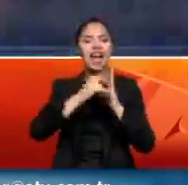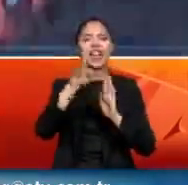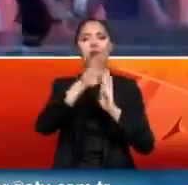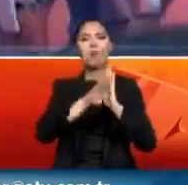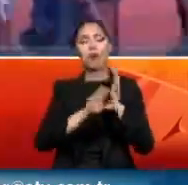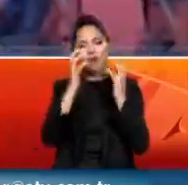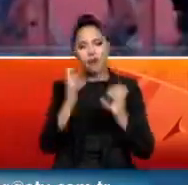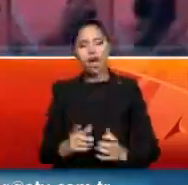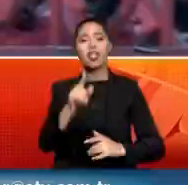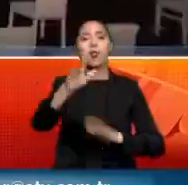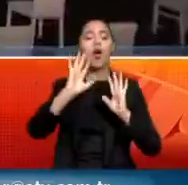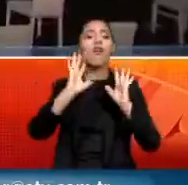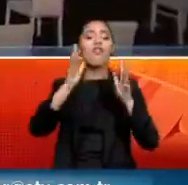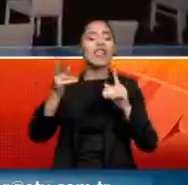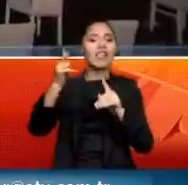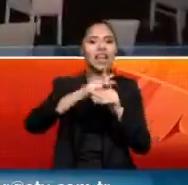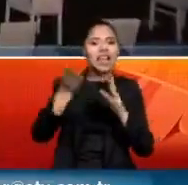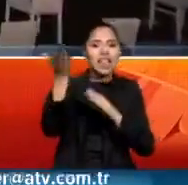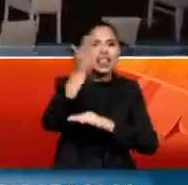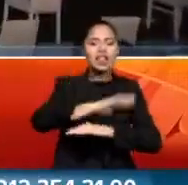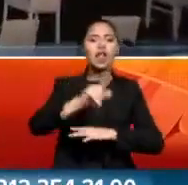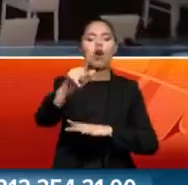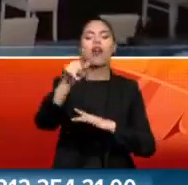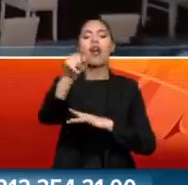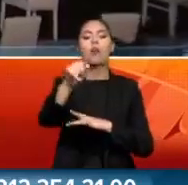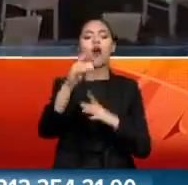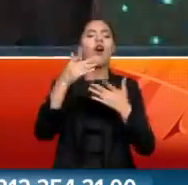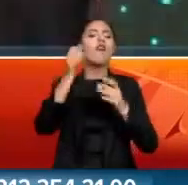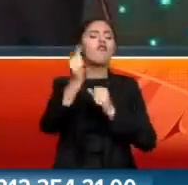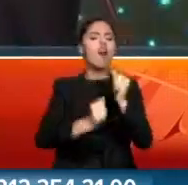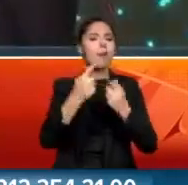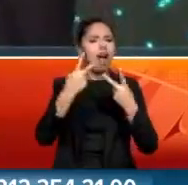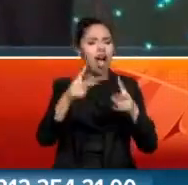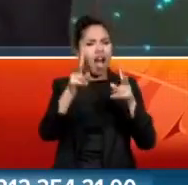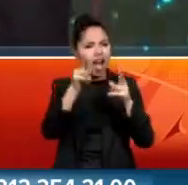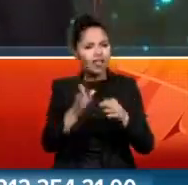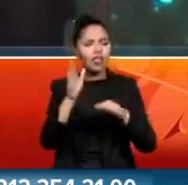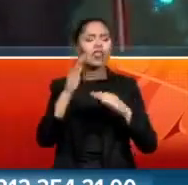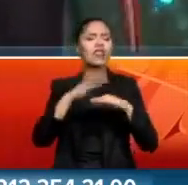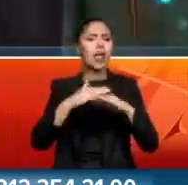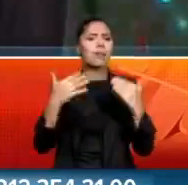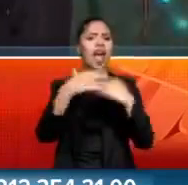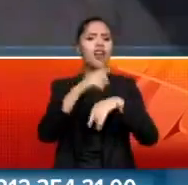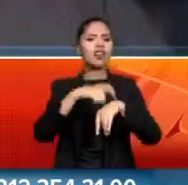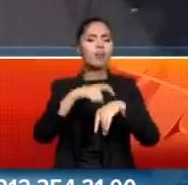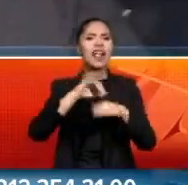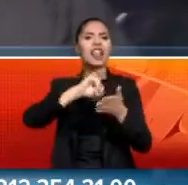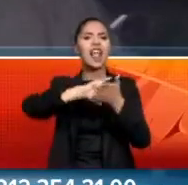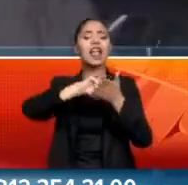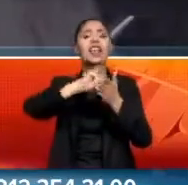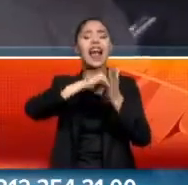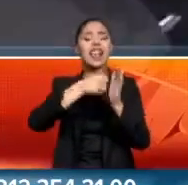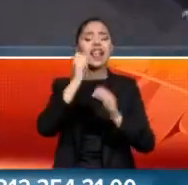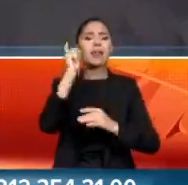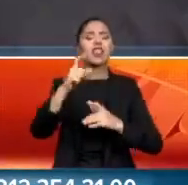yoğundu. Festivale katılıp fabrika açılışlarını gerçekleştirdikten sonra akşam saatlerinde Gaziantep'in Şahinbey ilçesine